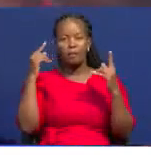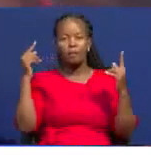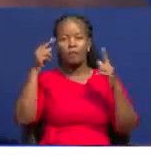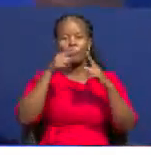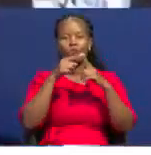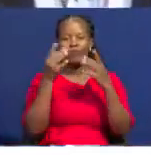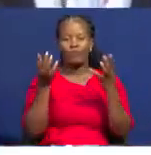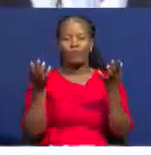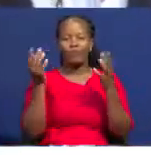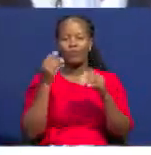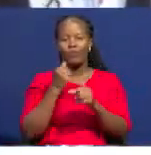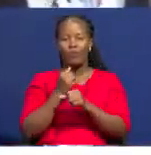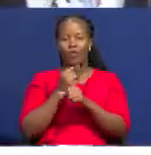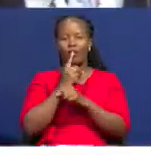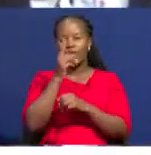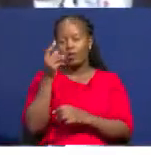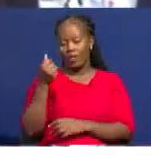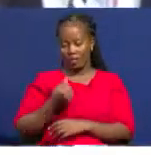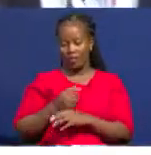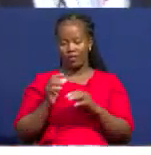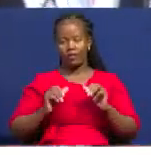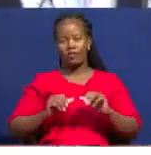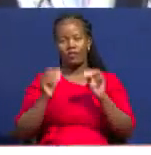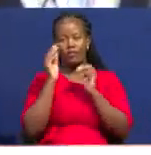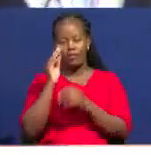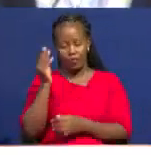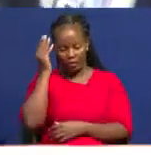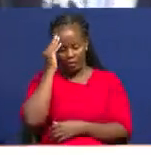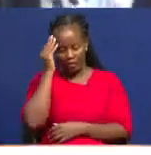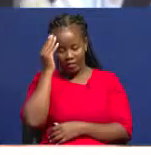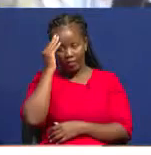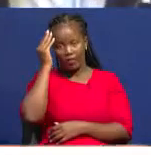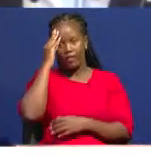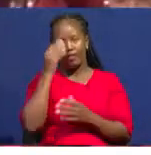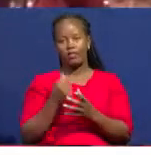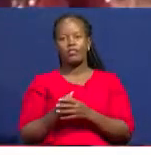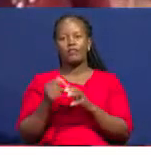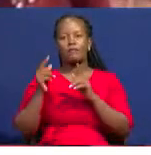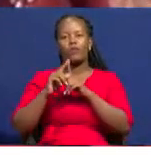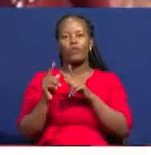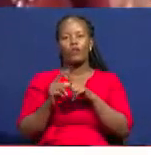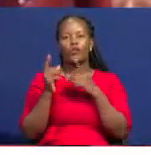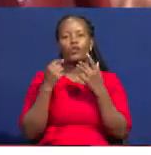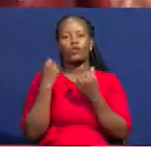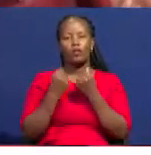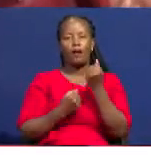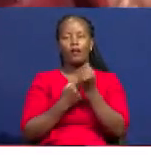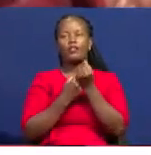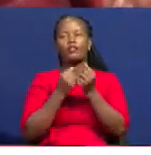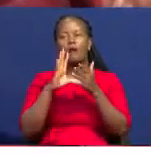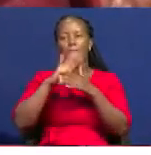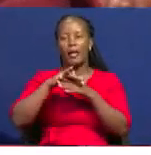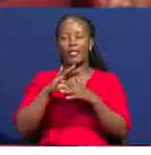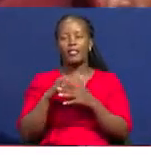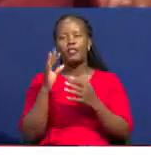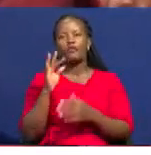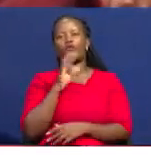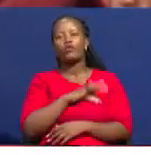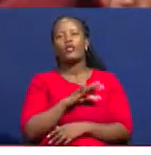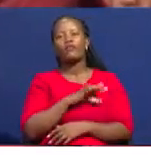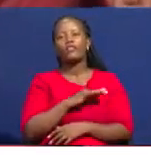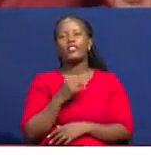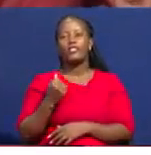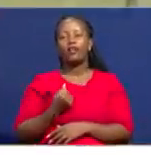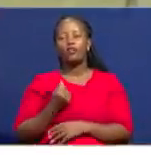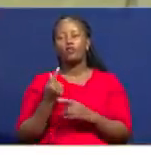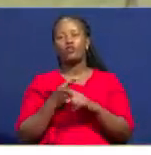kuhakikisha wasichana wanaendelea na masomo yao wakati wa hedhi. Aidha alisema msaada huo wa SODO utanufaisha wasichana kutoka familia